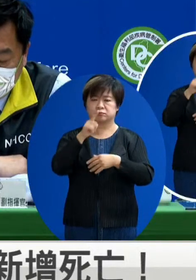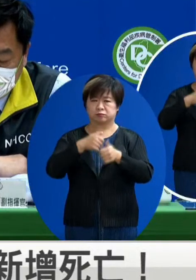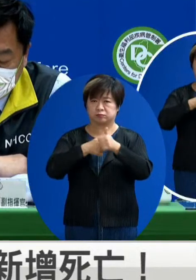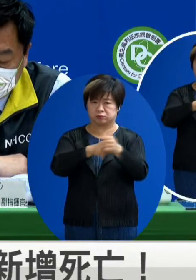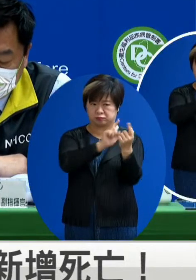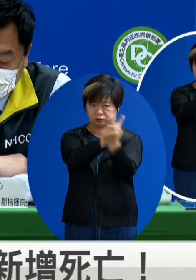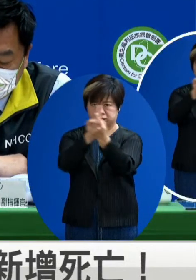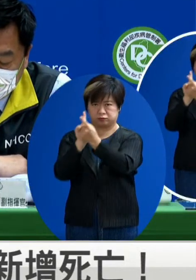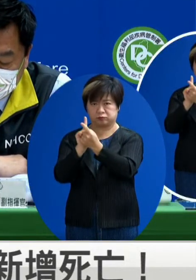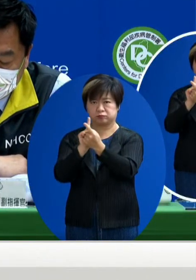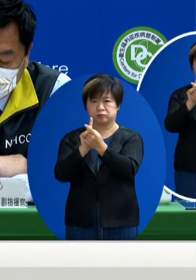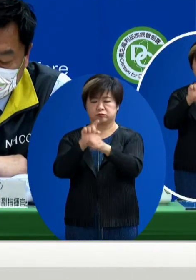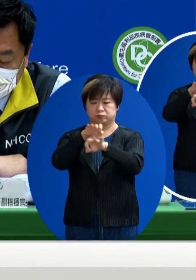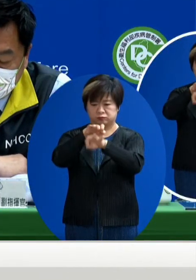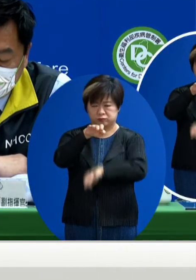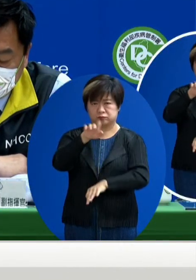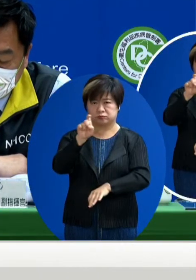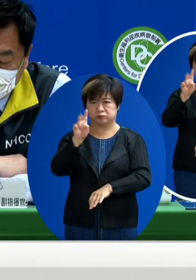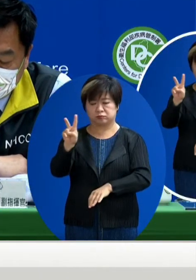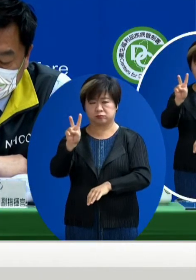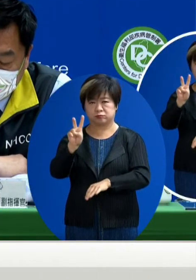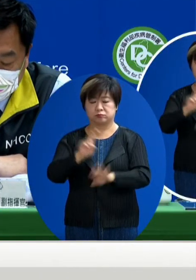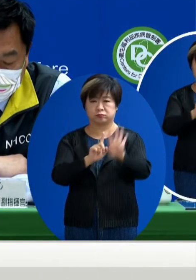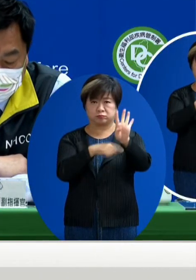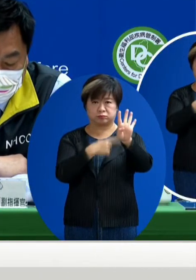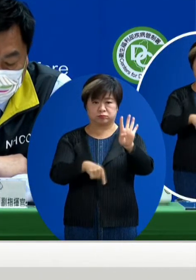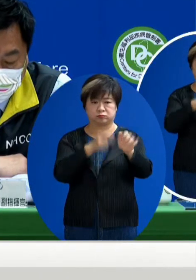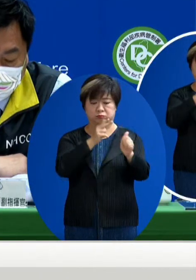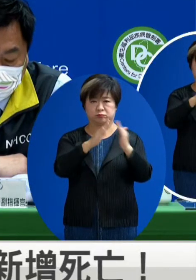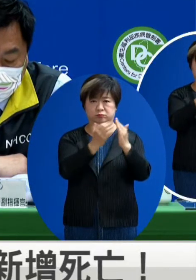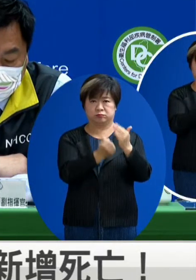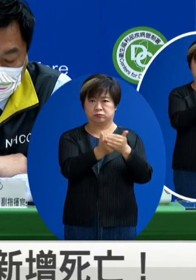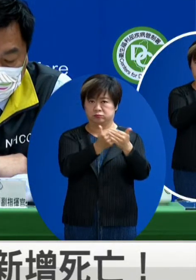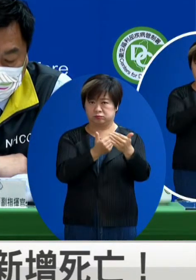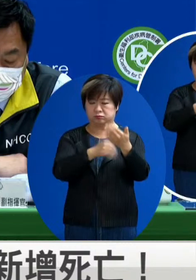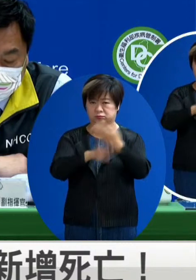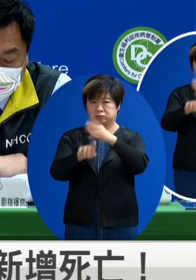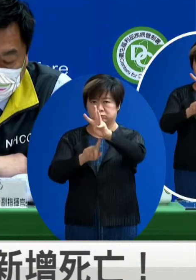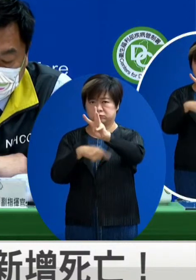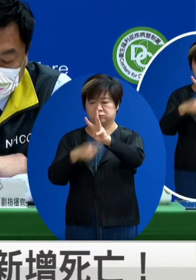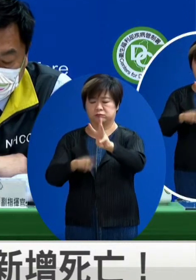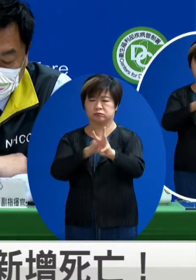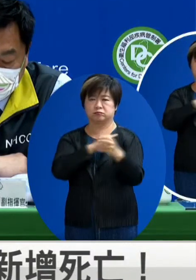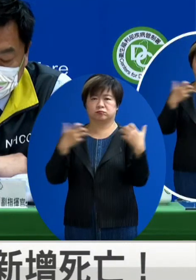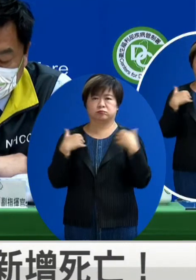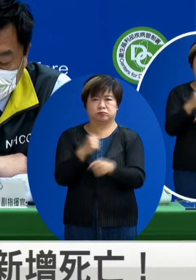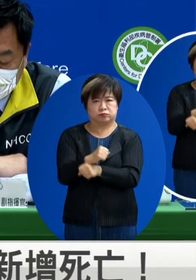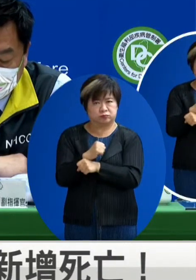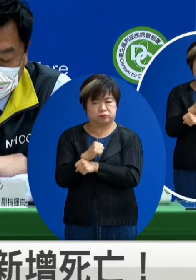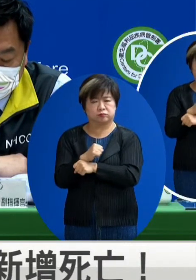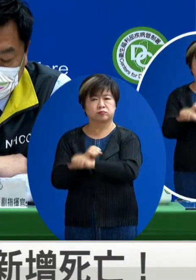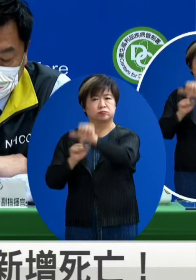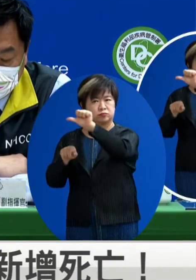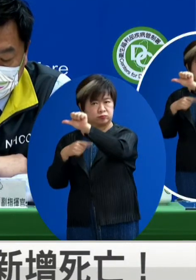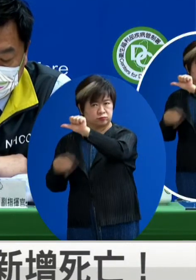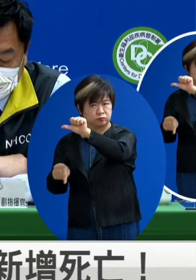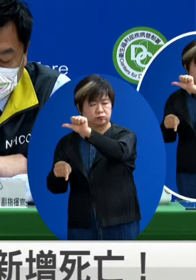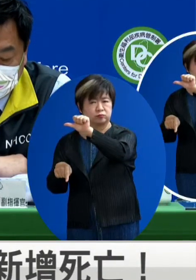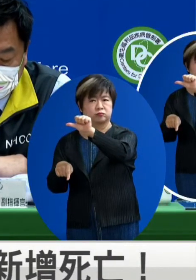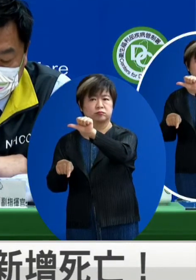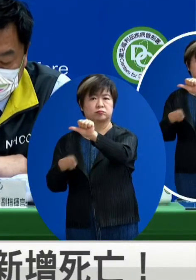了12位的接触者，有4位我们列为居家隔离，3位列为自主健康管理，5位列为这